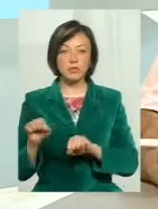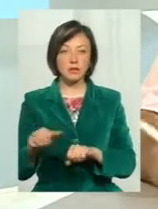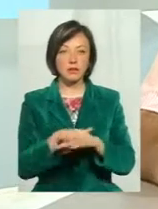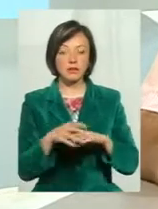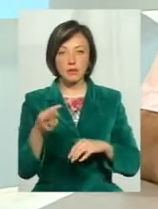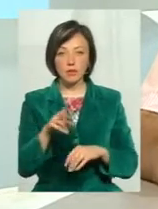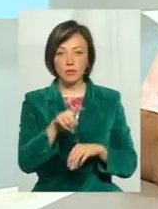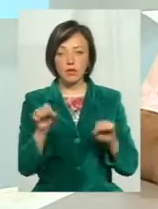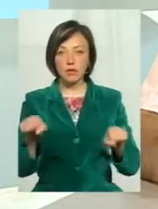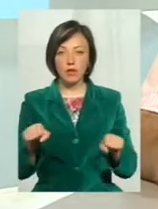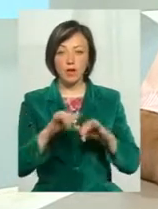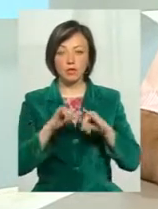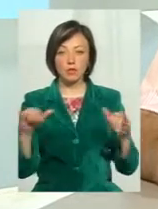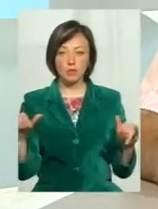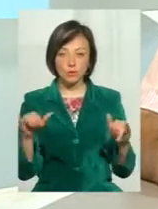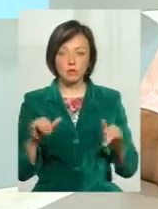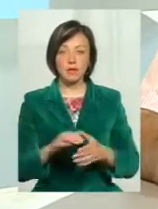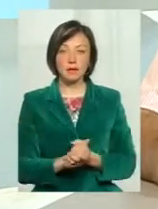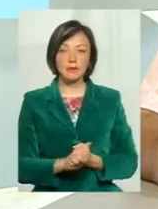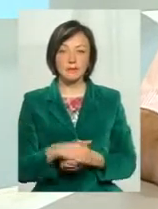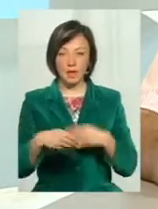того, щоб вони могли їх розповсюдити.